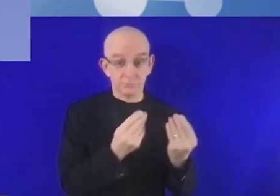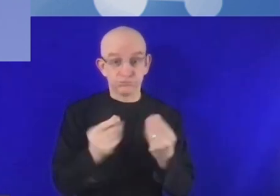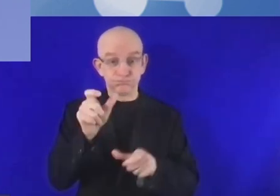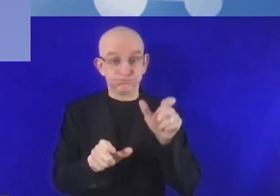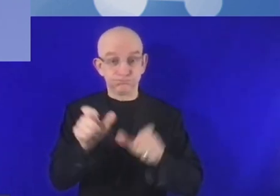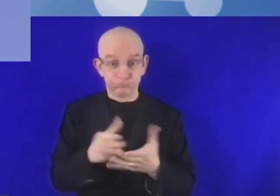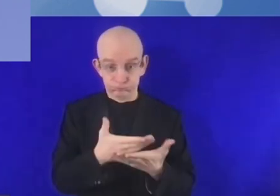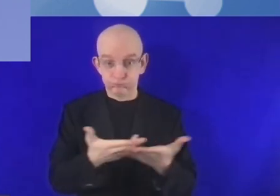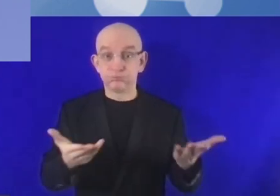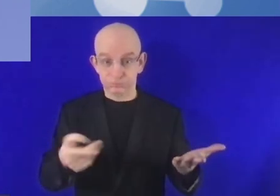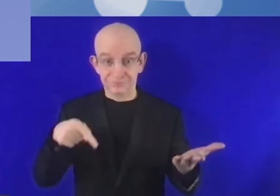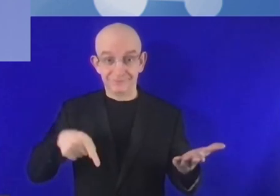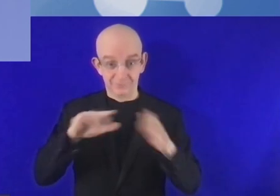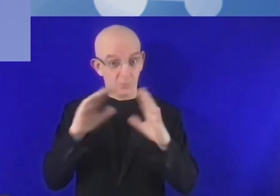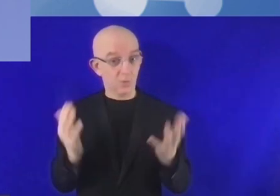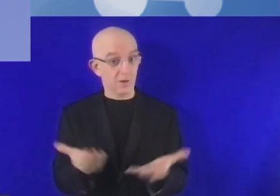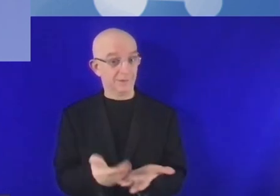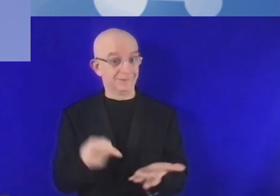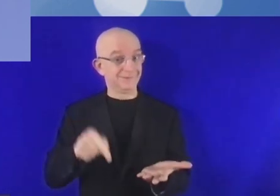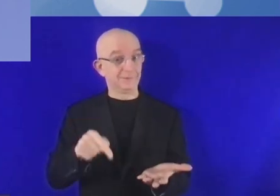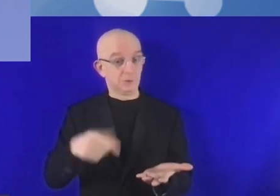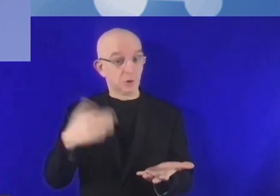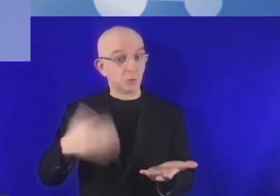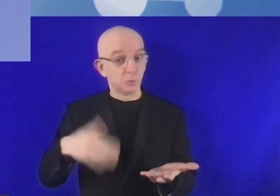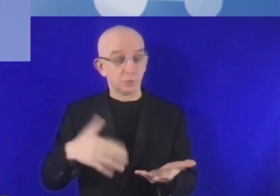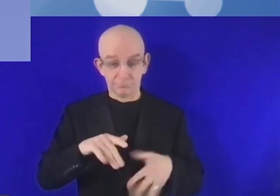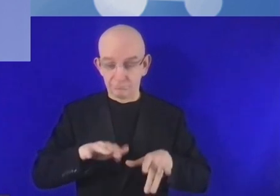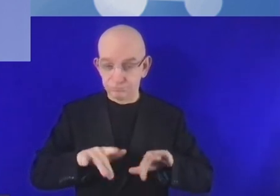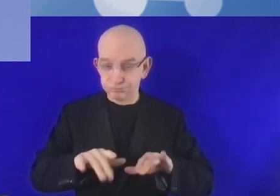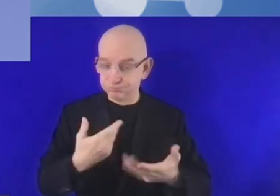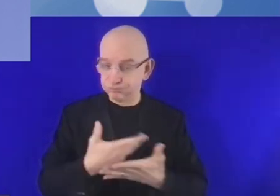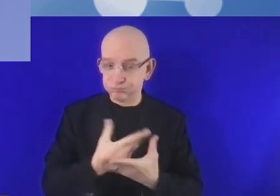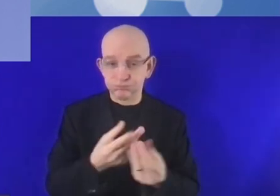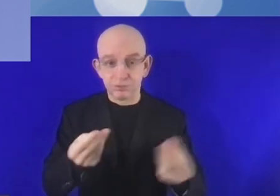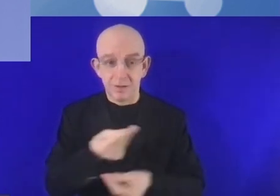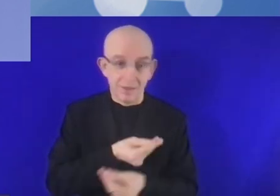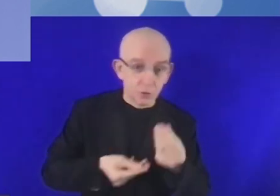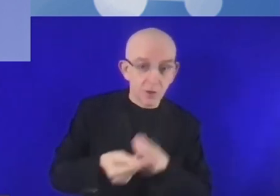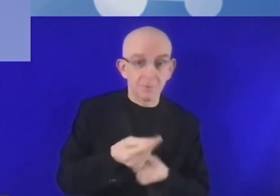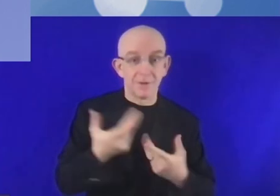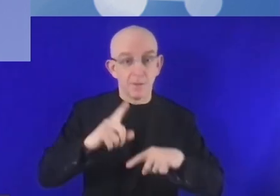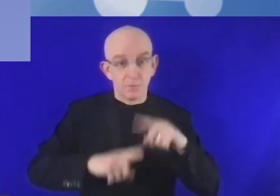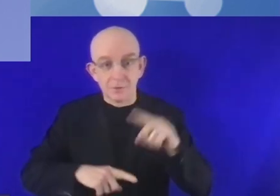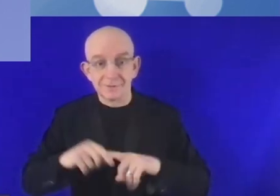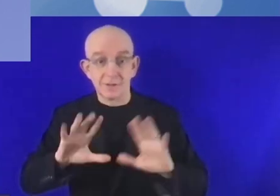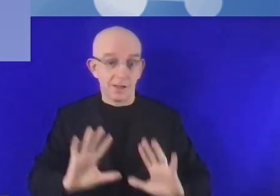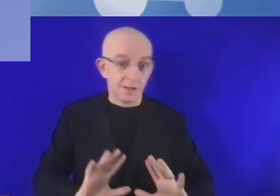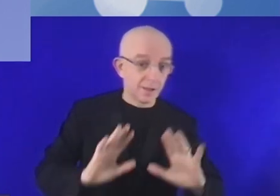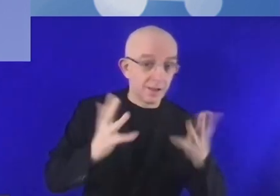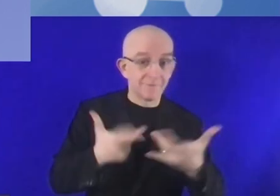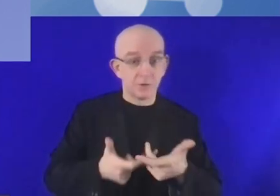prawie dwukrotnie więcej niż liczba mieszkańców Stanów Zjednoczonych. Globalna pandemia przyspieszyła